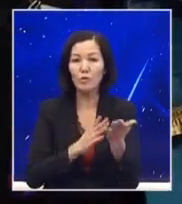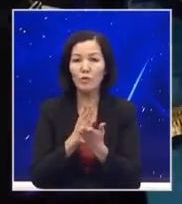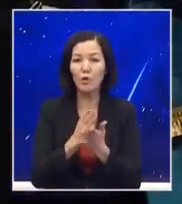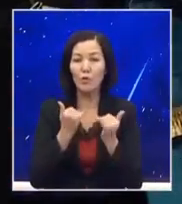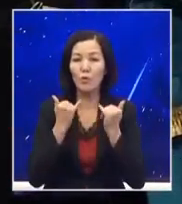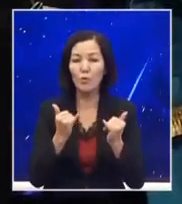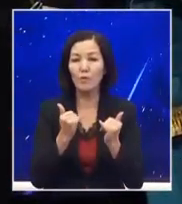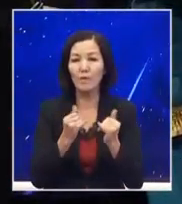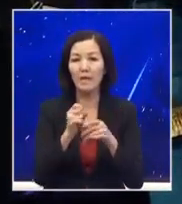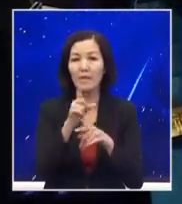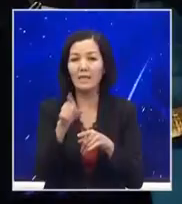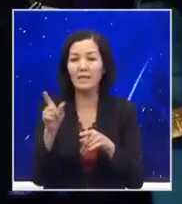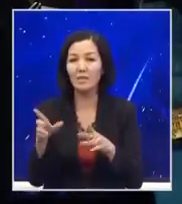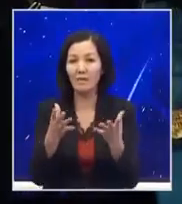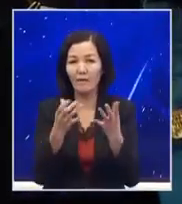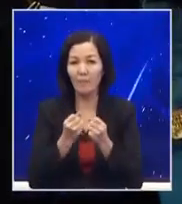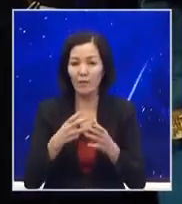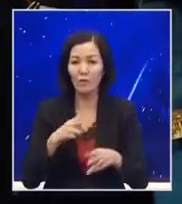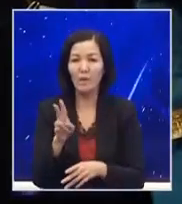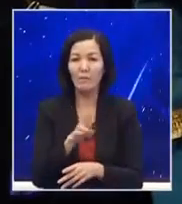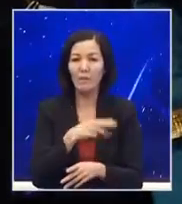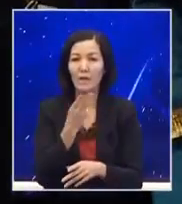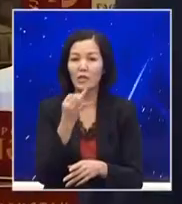было награждено 11 человек. Медалью «Шапогат»